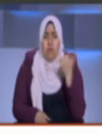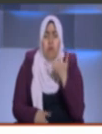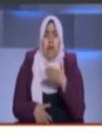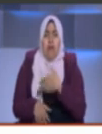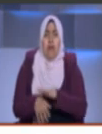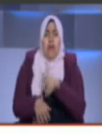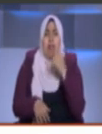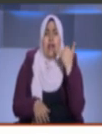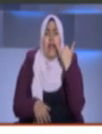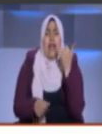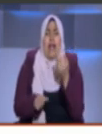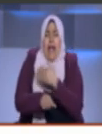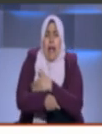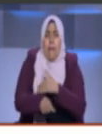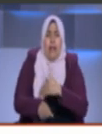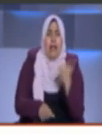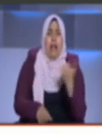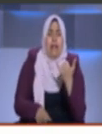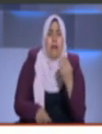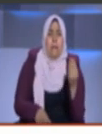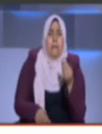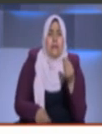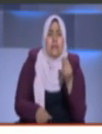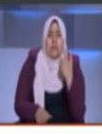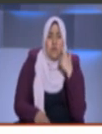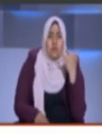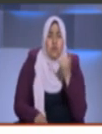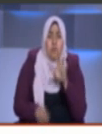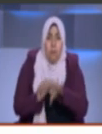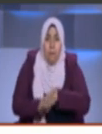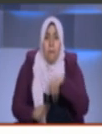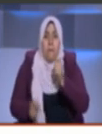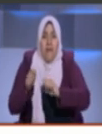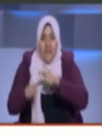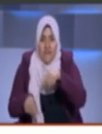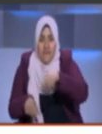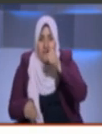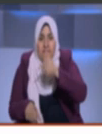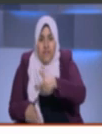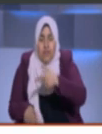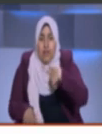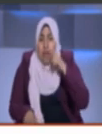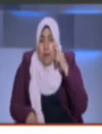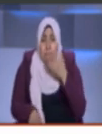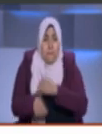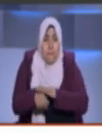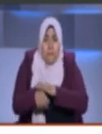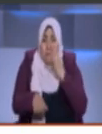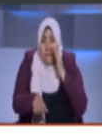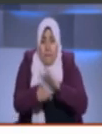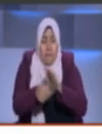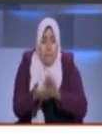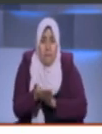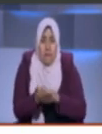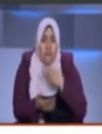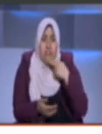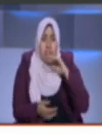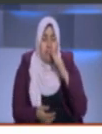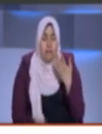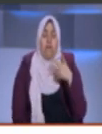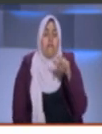فيهم فرنسيين انفسهم. فهذا الامر لا يجب الحرص في عند تناوله، واعتقد ان فرنسا